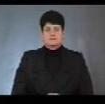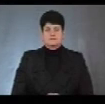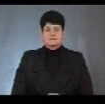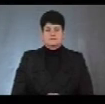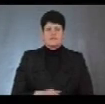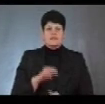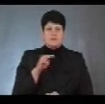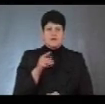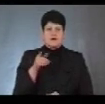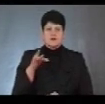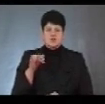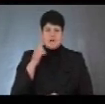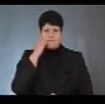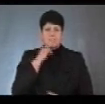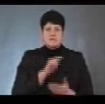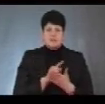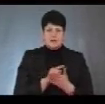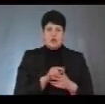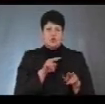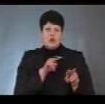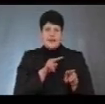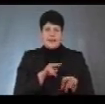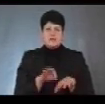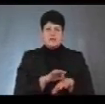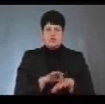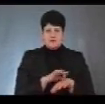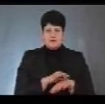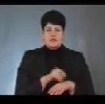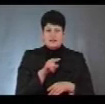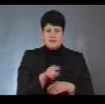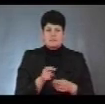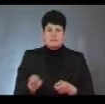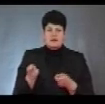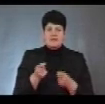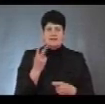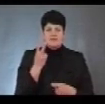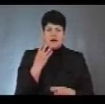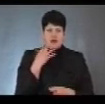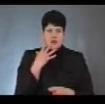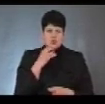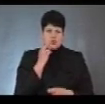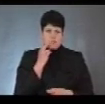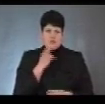Тамара Гречишнікова – пенсіонерка, доглядає за чоловіком. Їм волонтери привезли 2 гарячі обіди.